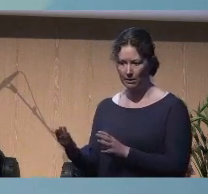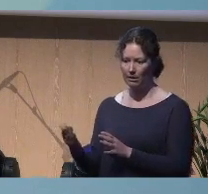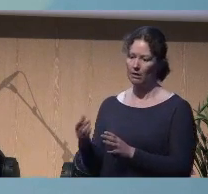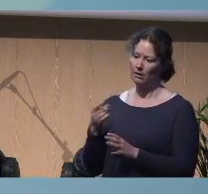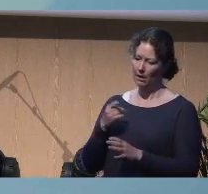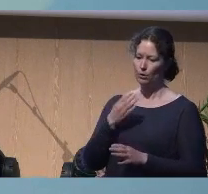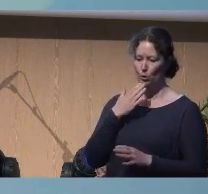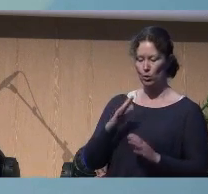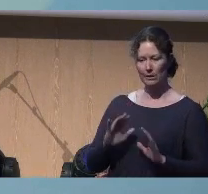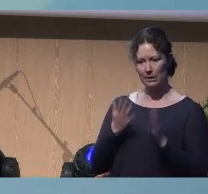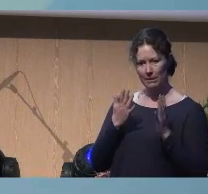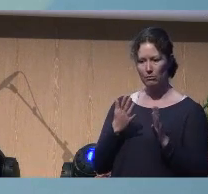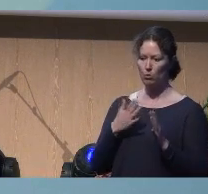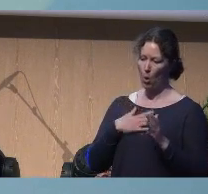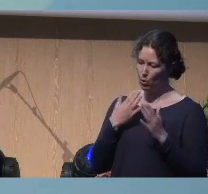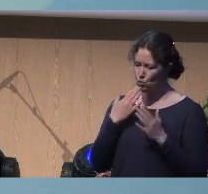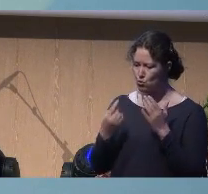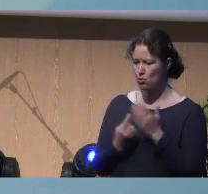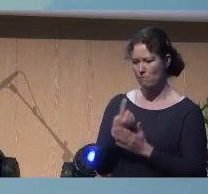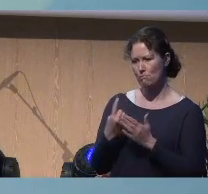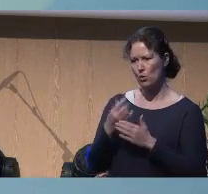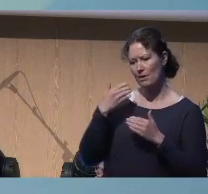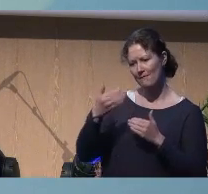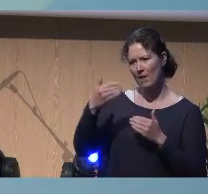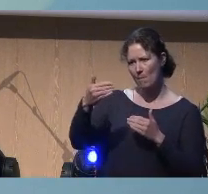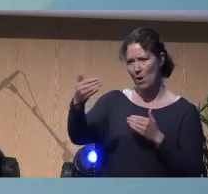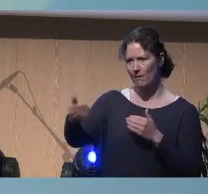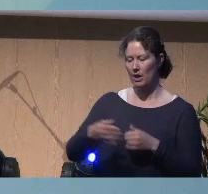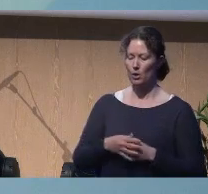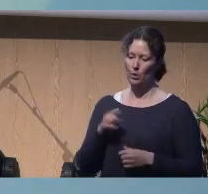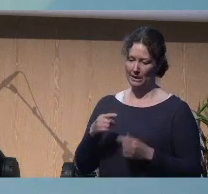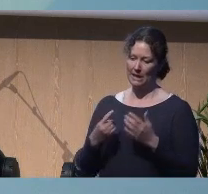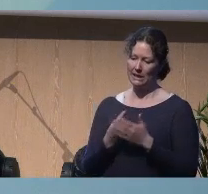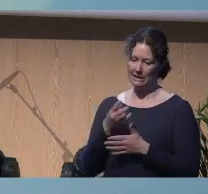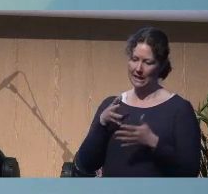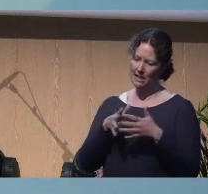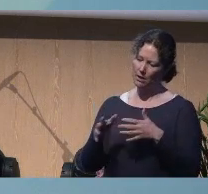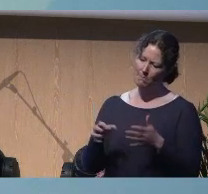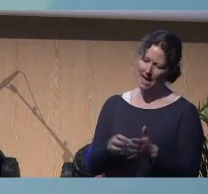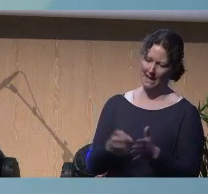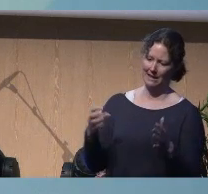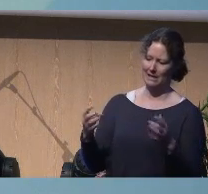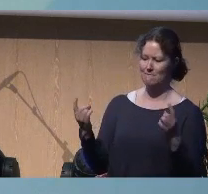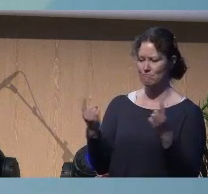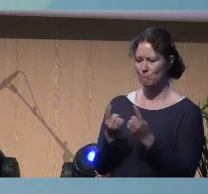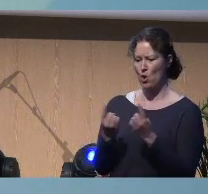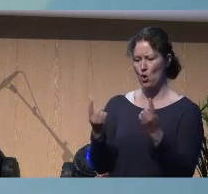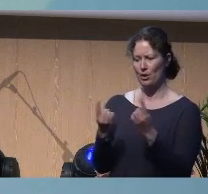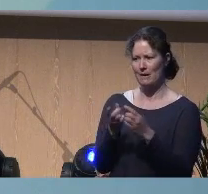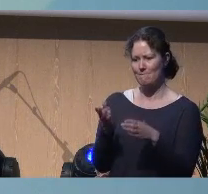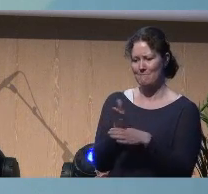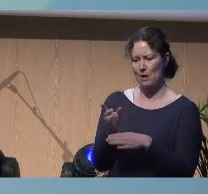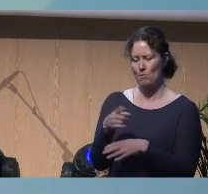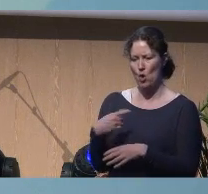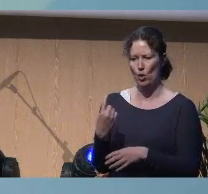et godt liv, har gode muligheter fremover, og det skjer gjennom ekte møter mellom oss